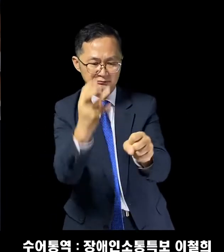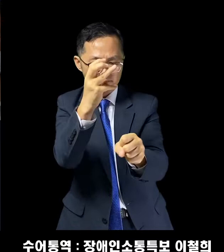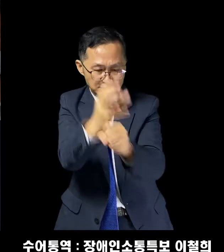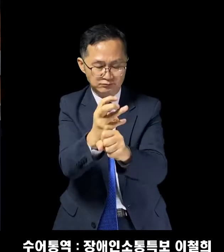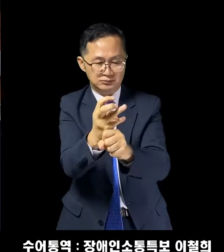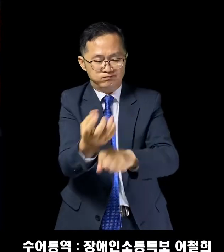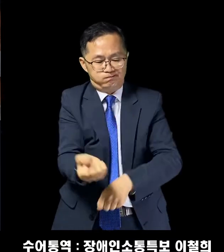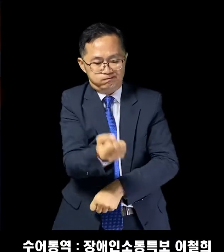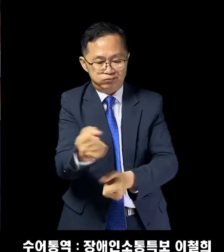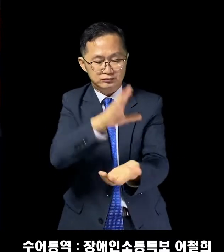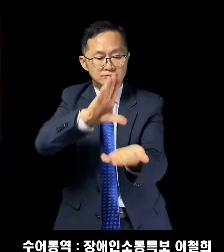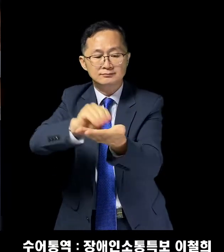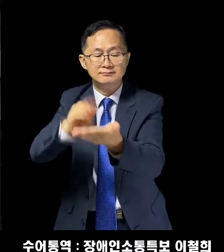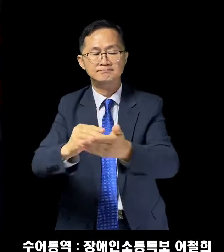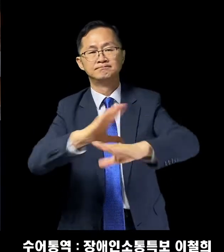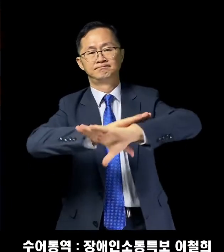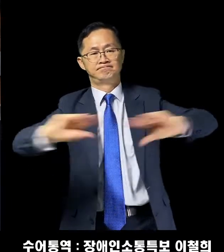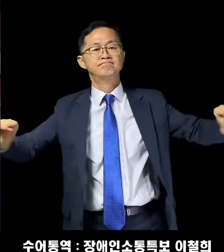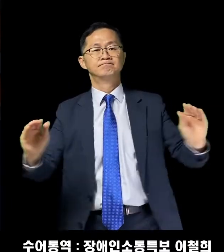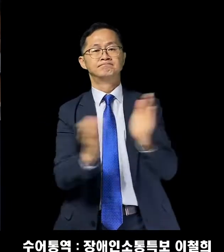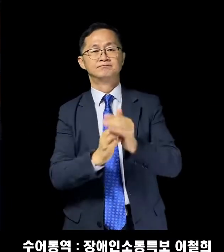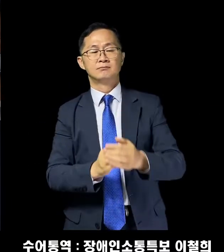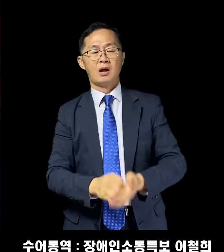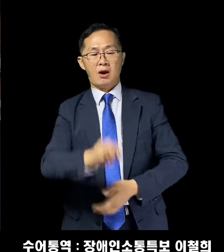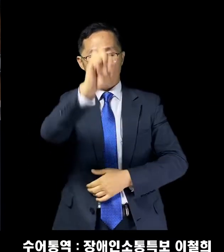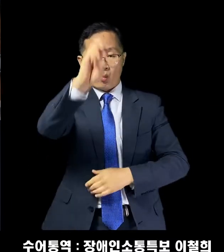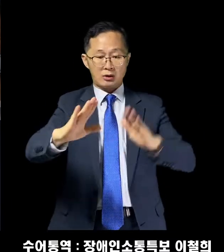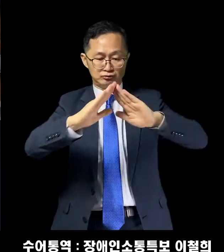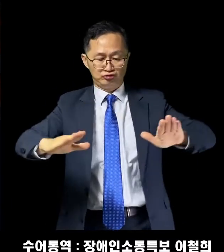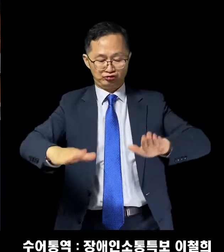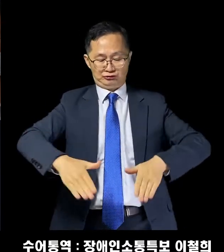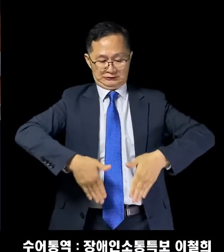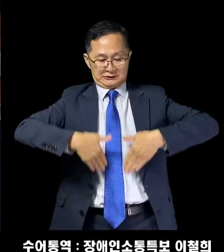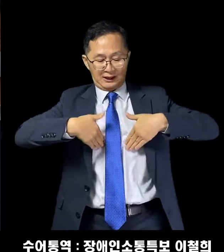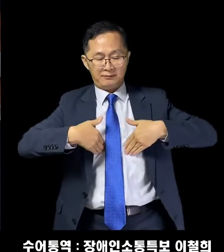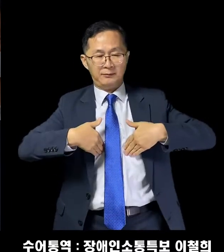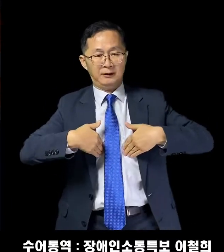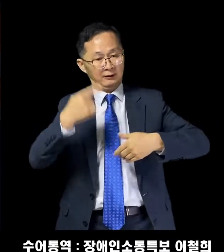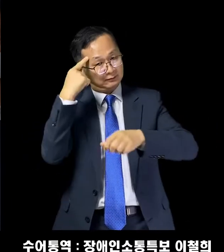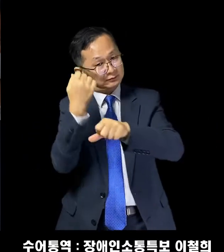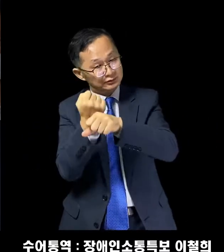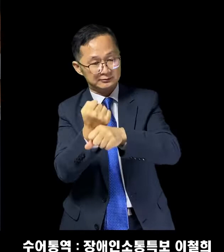광주 전남의 현안이었던 에너지공대법과